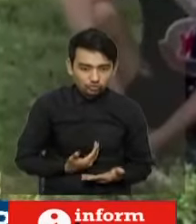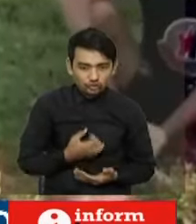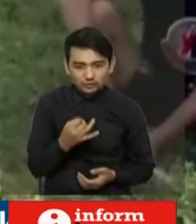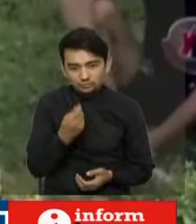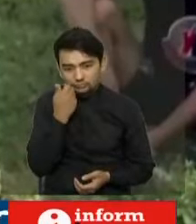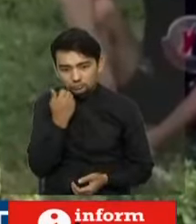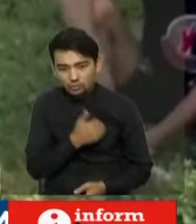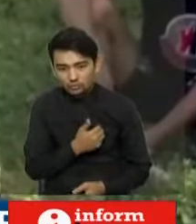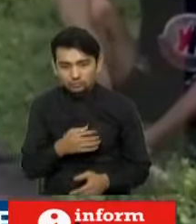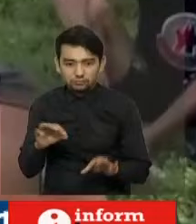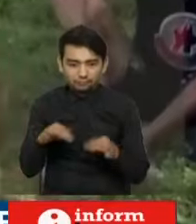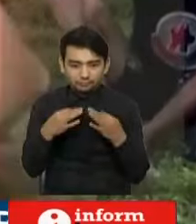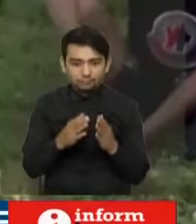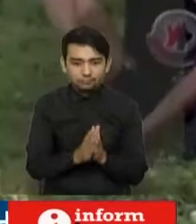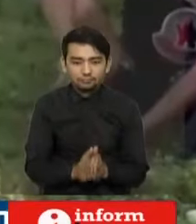Пусть пропустят нас.